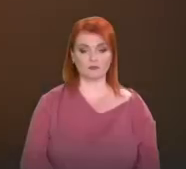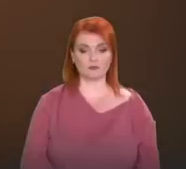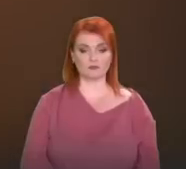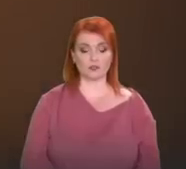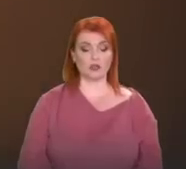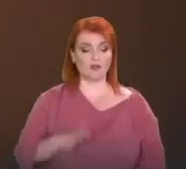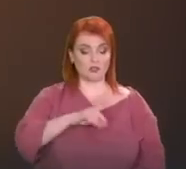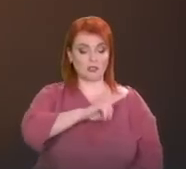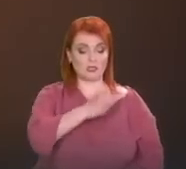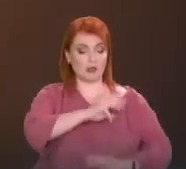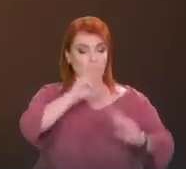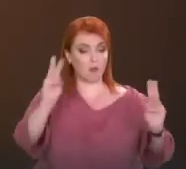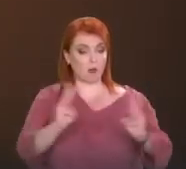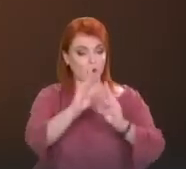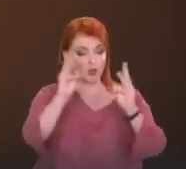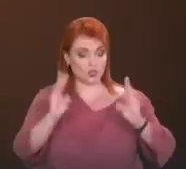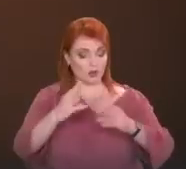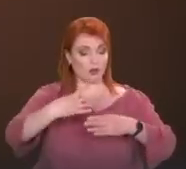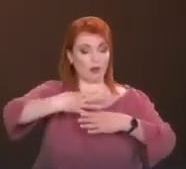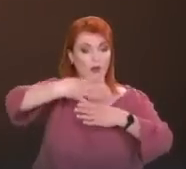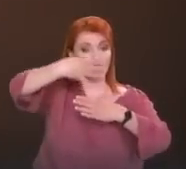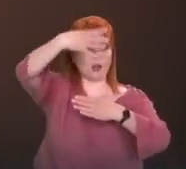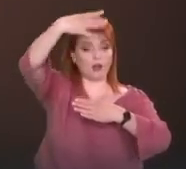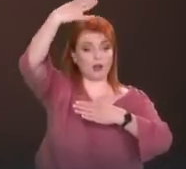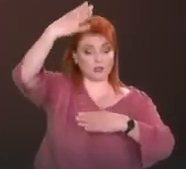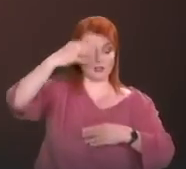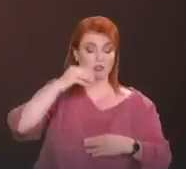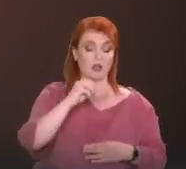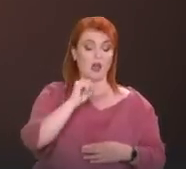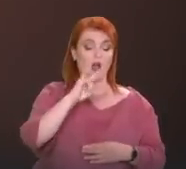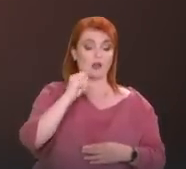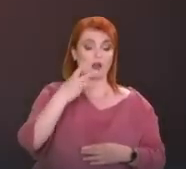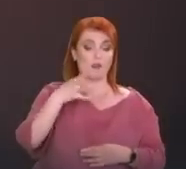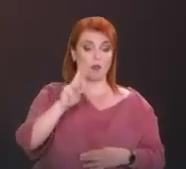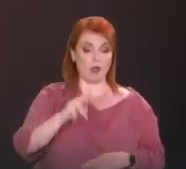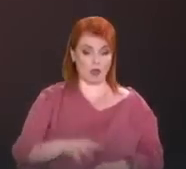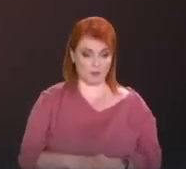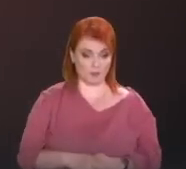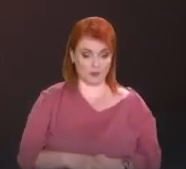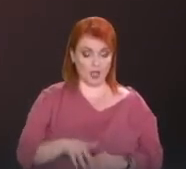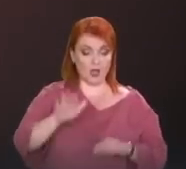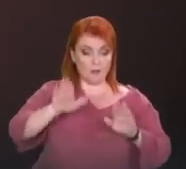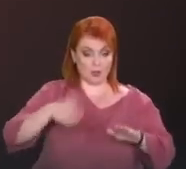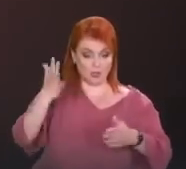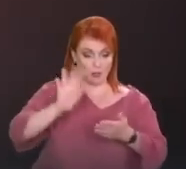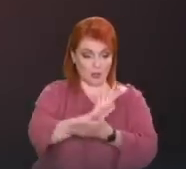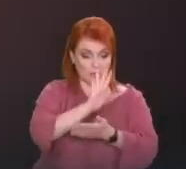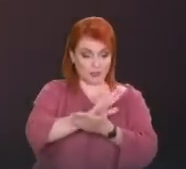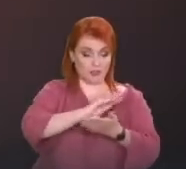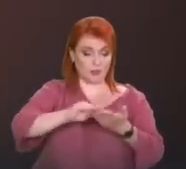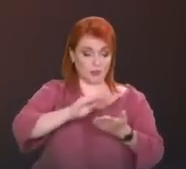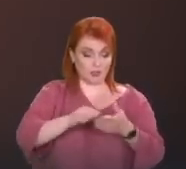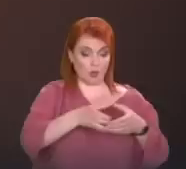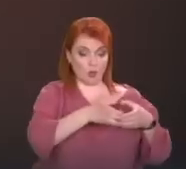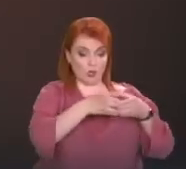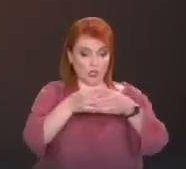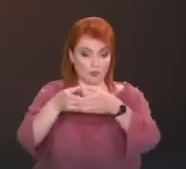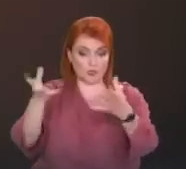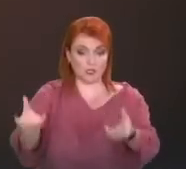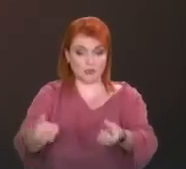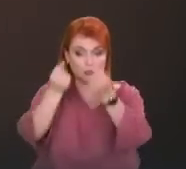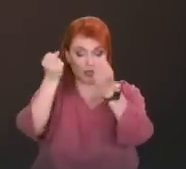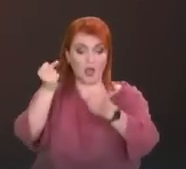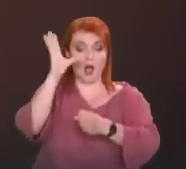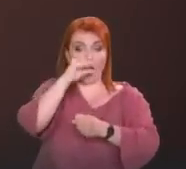Un incendiu puternic a cuprins o clădire cu multe etaje din Emiratele Arabe Unite. Presa locală susține că o echipă de salvatori au reușit să